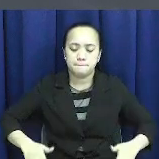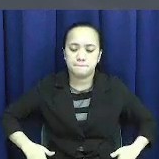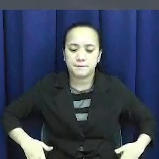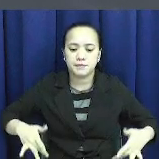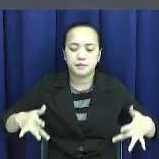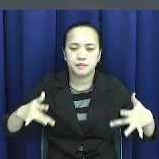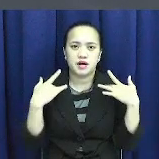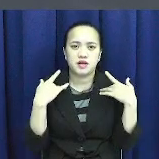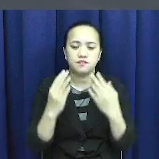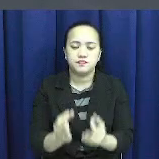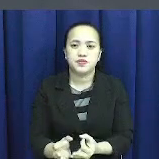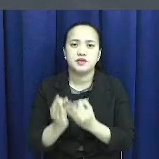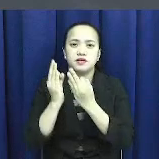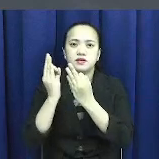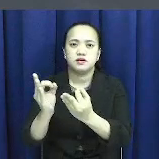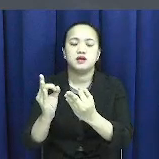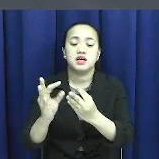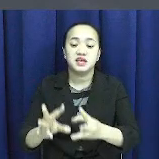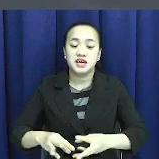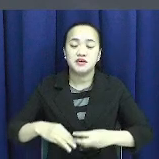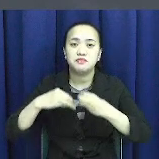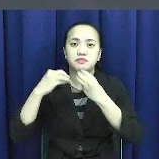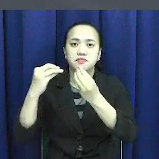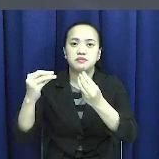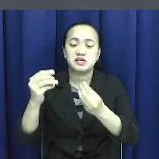Inilagay niya yung kanyang sarili doon sa offering plate.